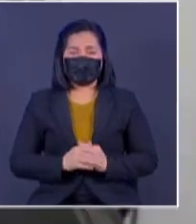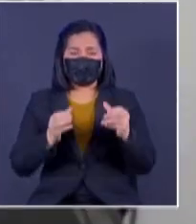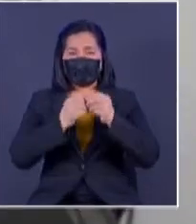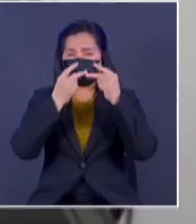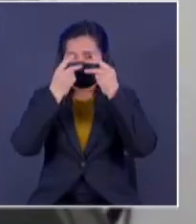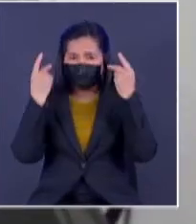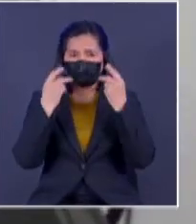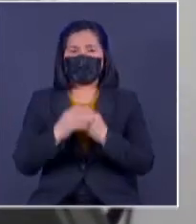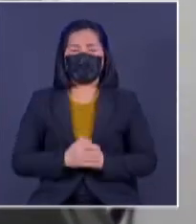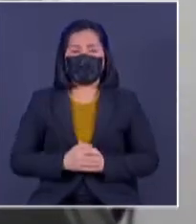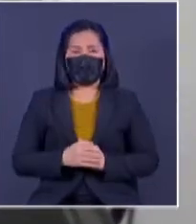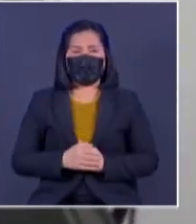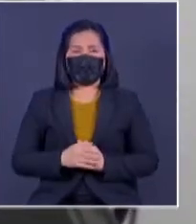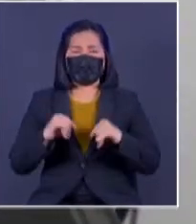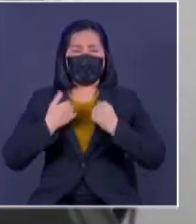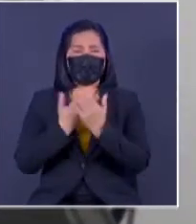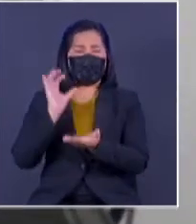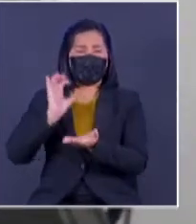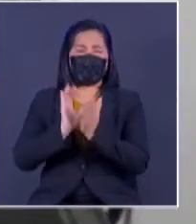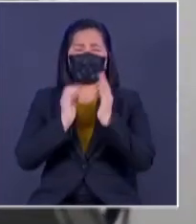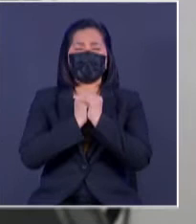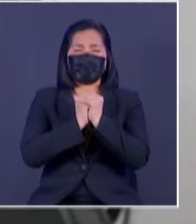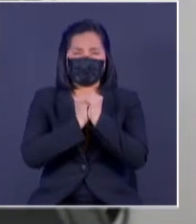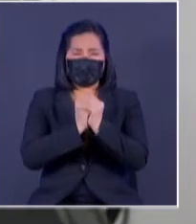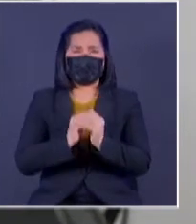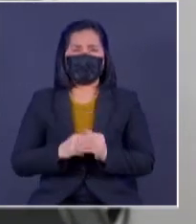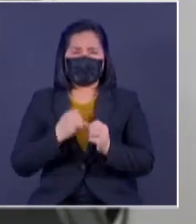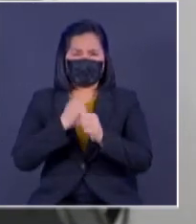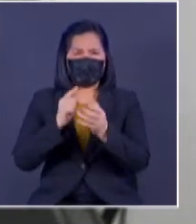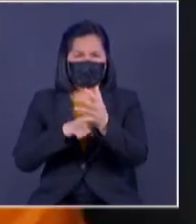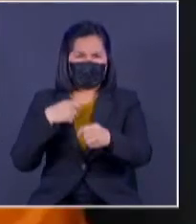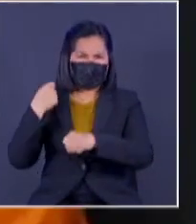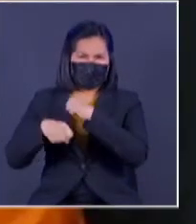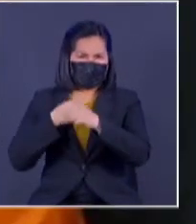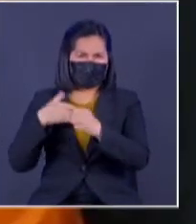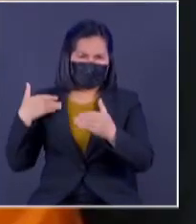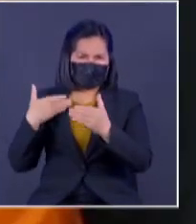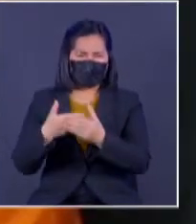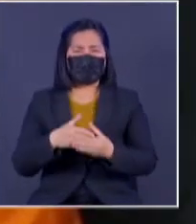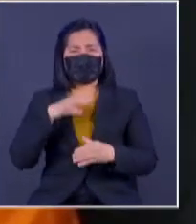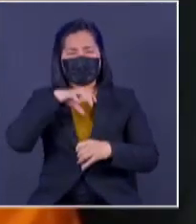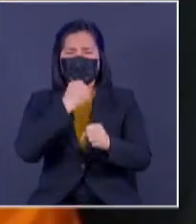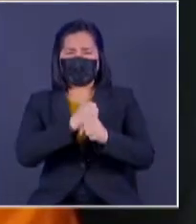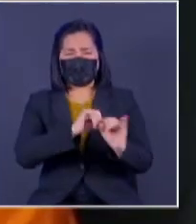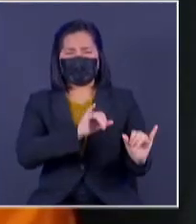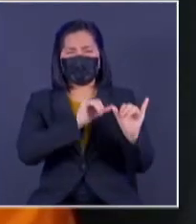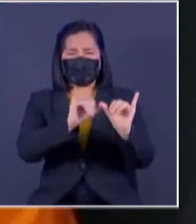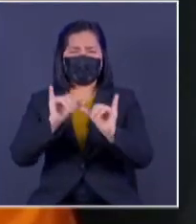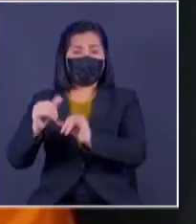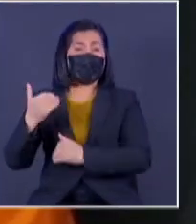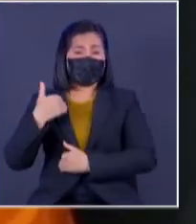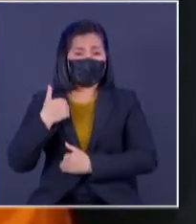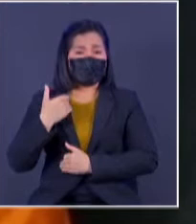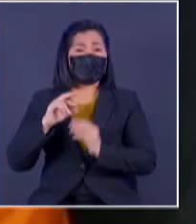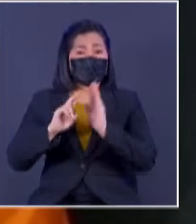การนี้เนี่ยมีนายทุนเป็นชาวจีนครับแล้วเขาก็ทำมานานหลายปีด้วยครับได้ย้ายสำนักงานมาแล้วก็หลายแห่งไม่ว่าจะเ